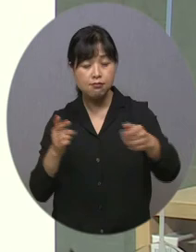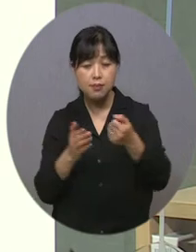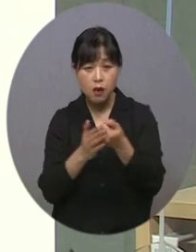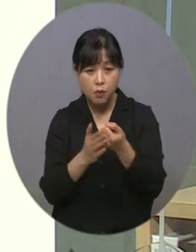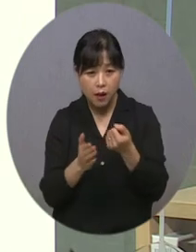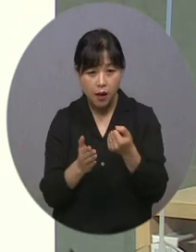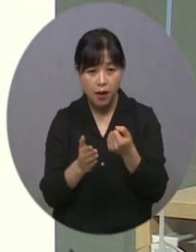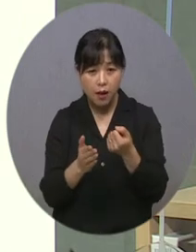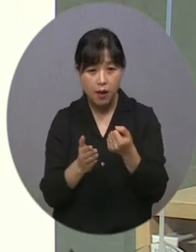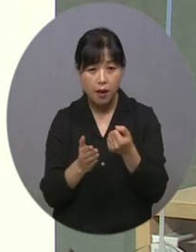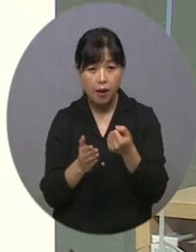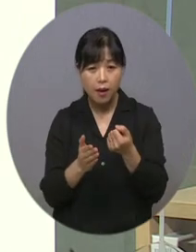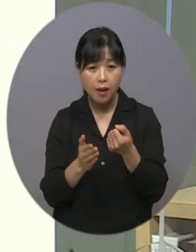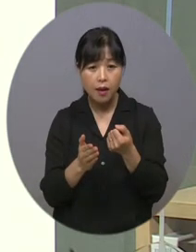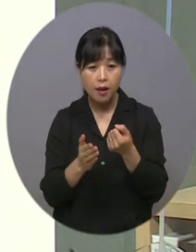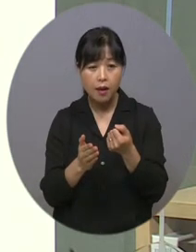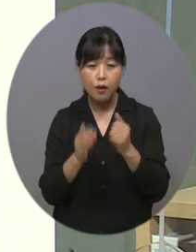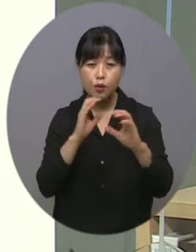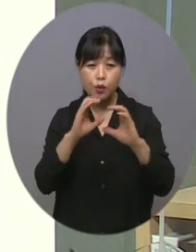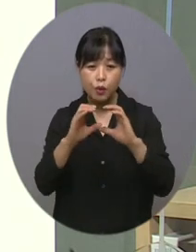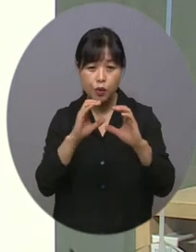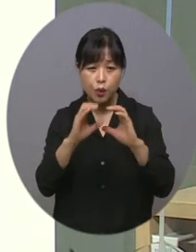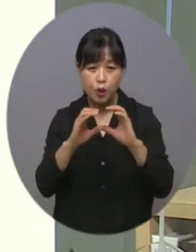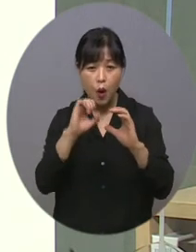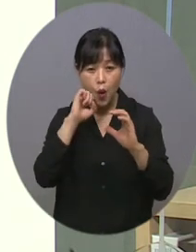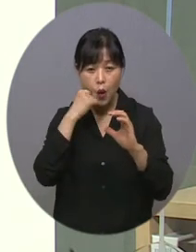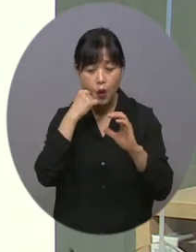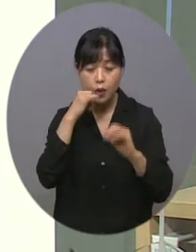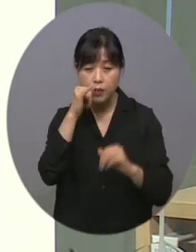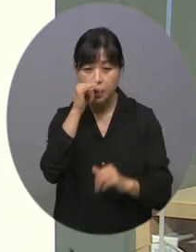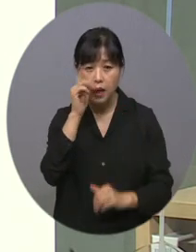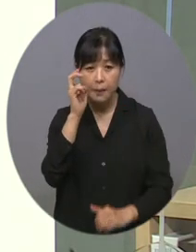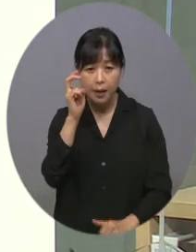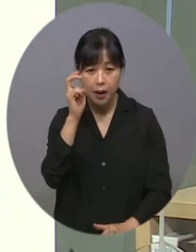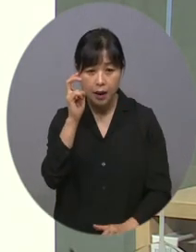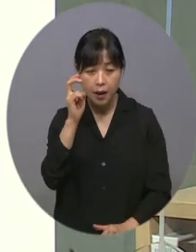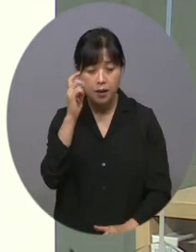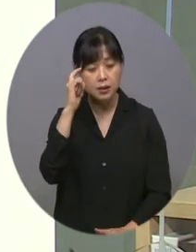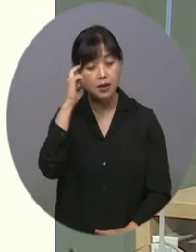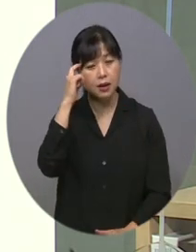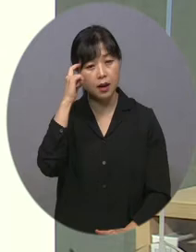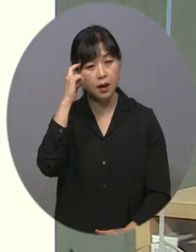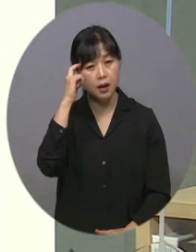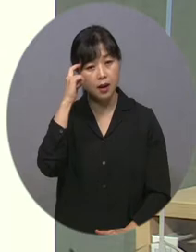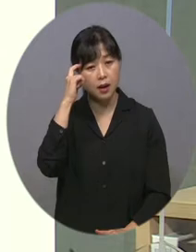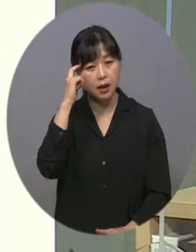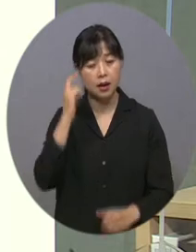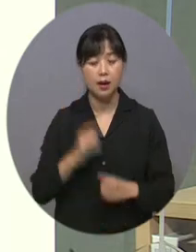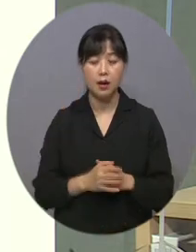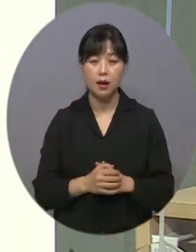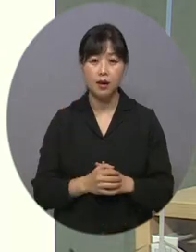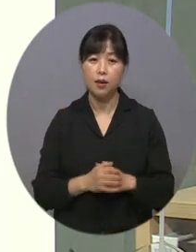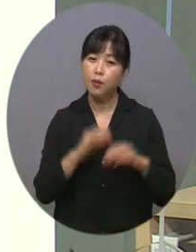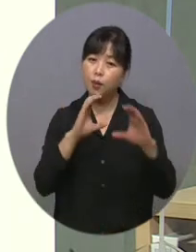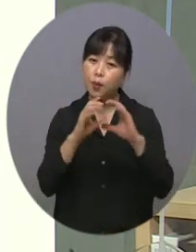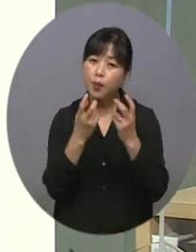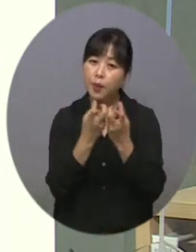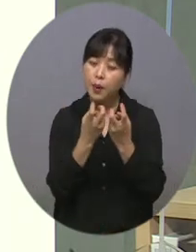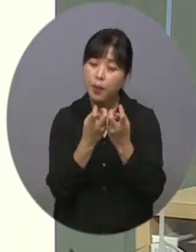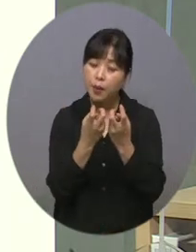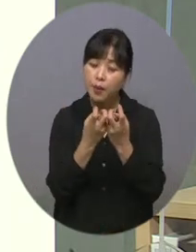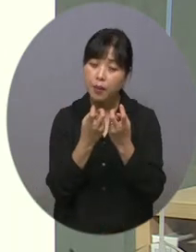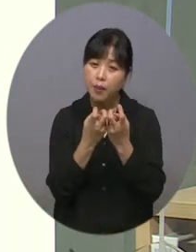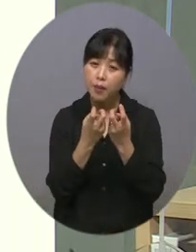때문에 예. 그 소통의 문제에 좀 어려움이 있지 않았을까 하는 예. 생각이 언뜻 드는데 어떤